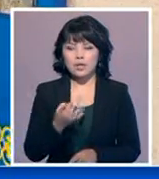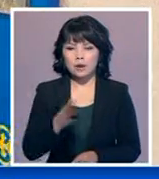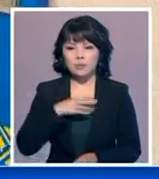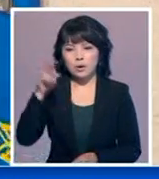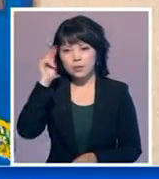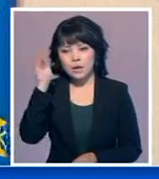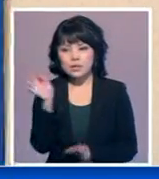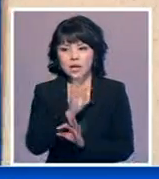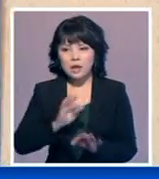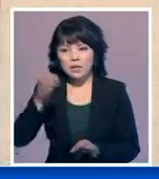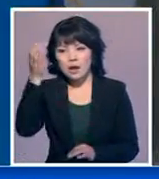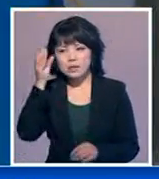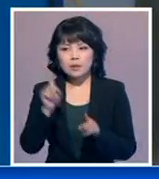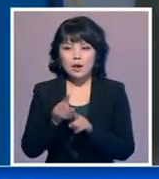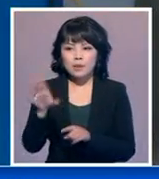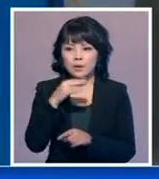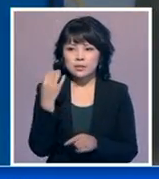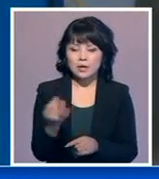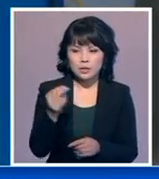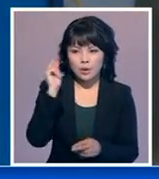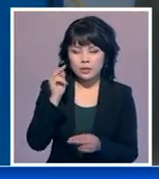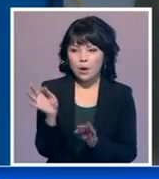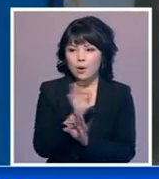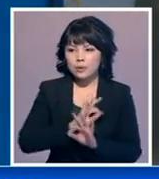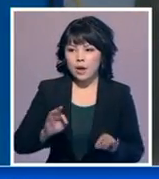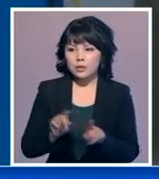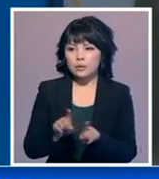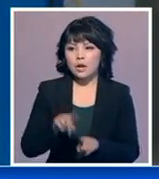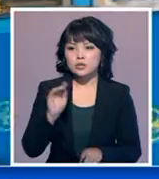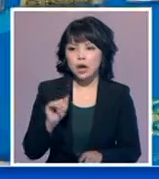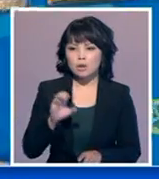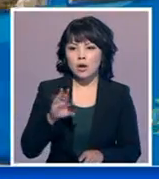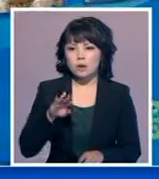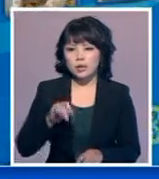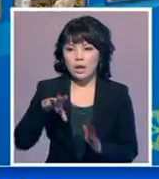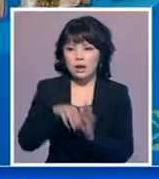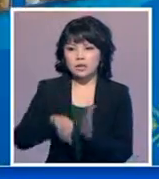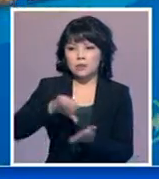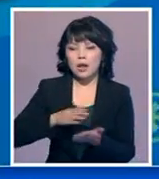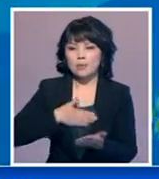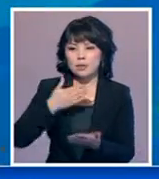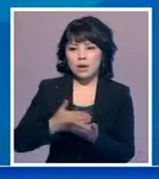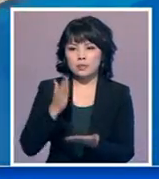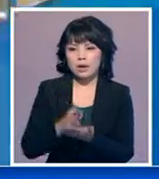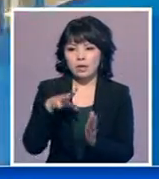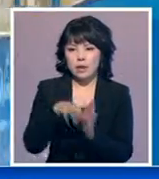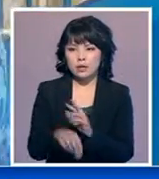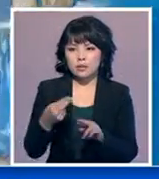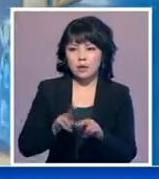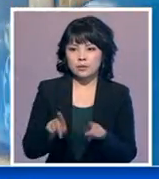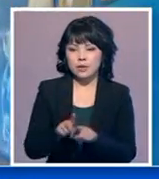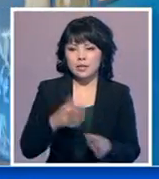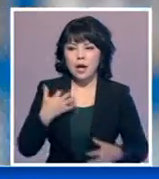оқи жүріп те ғылыми жұмыспен айналысады. Оқу озаты бүгінде Жас Отан жастар қанатының белсенді мүшесі. Оқушы 15-ші съезді